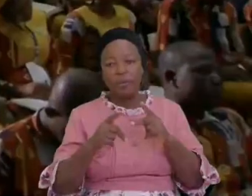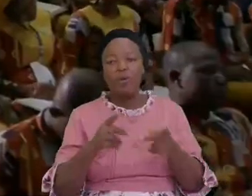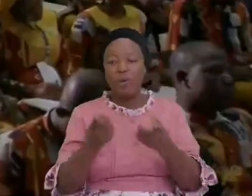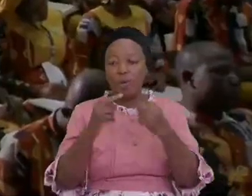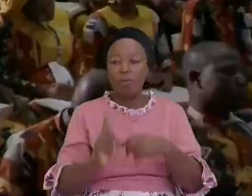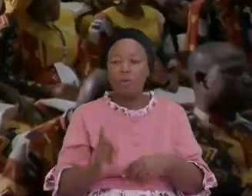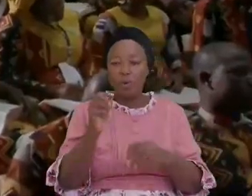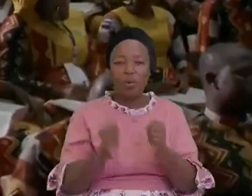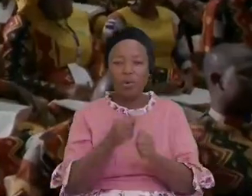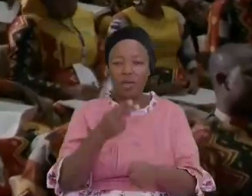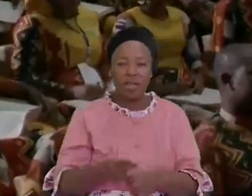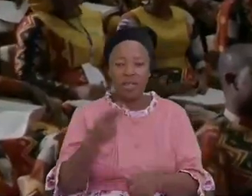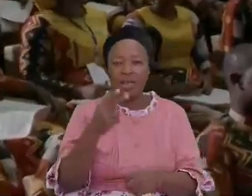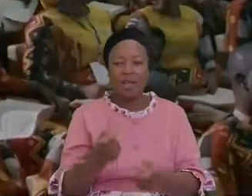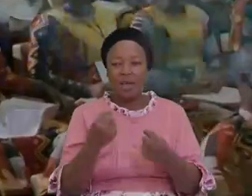Montez plus haut.